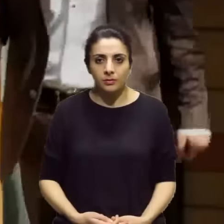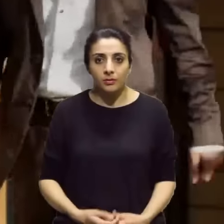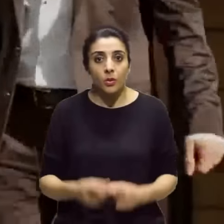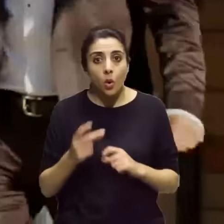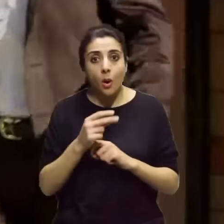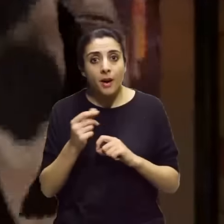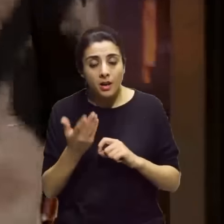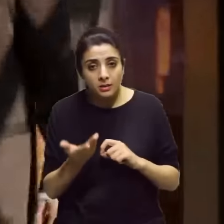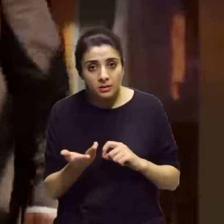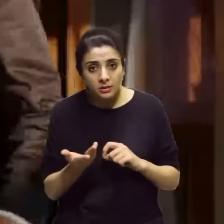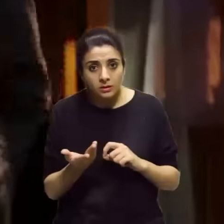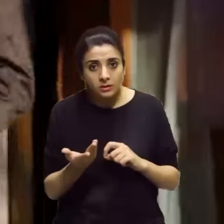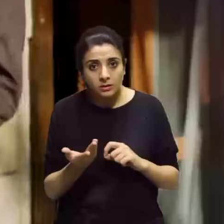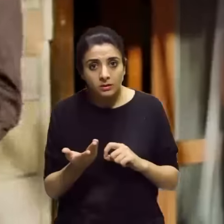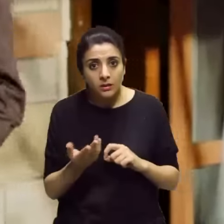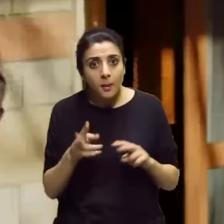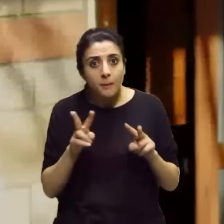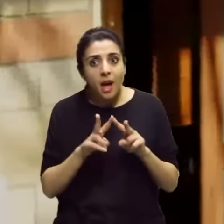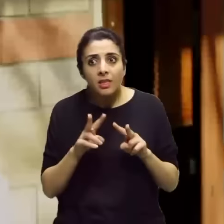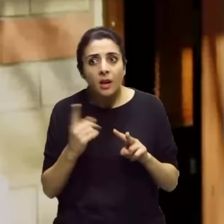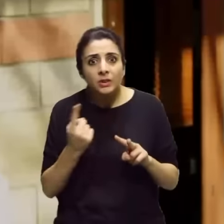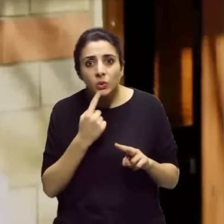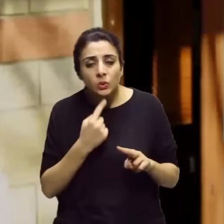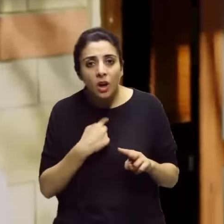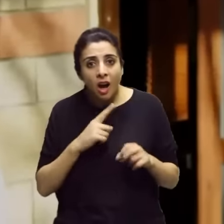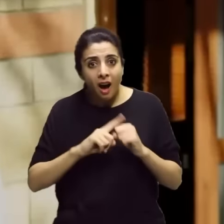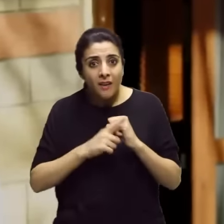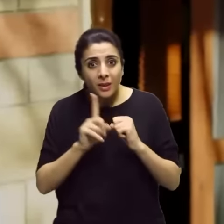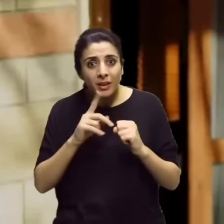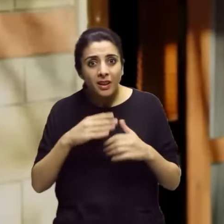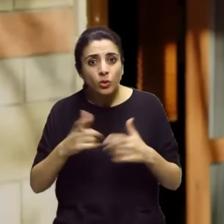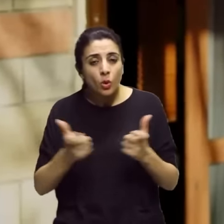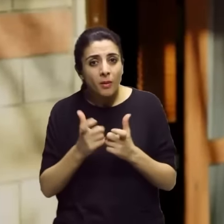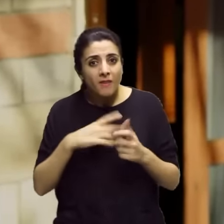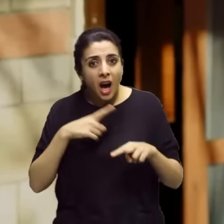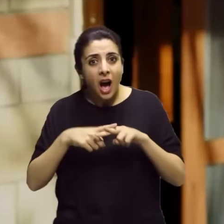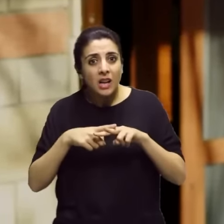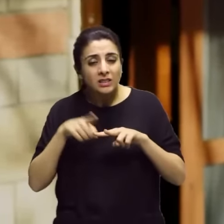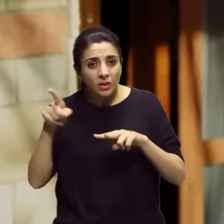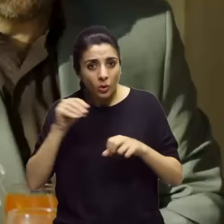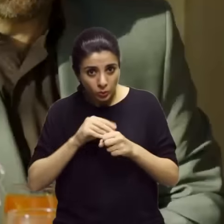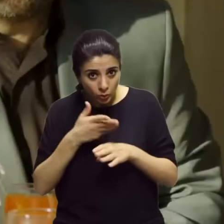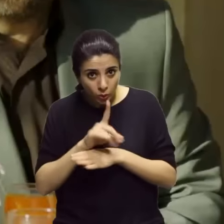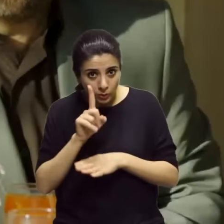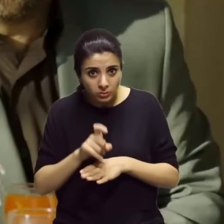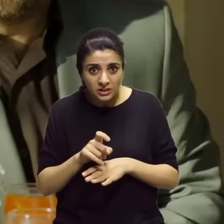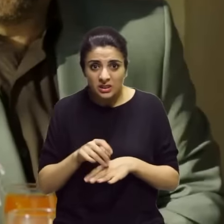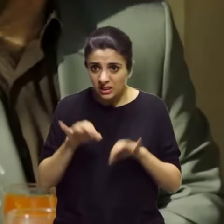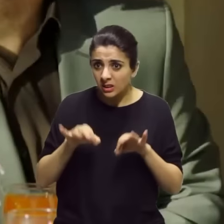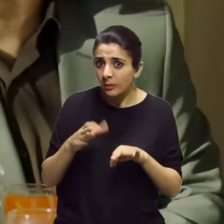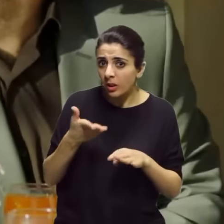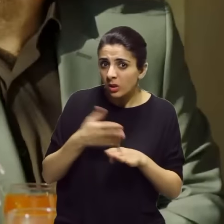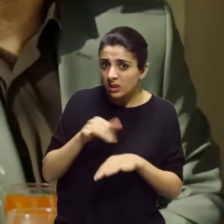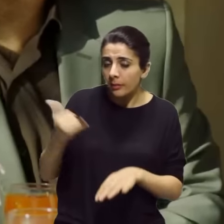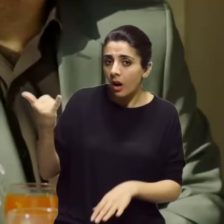Ömer. Ben daha bir şeyler söyledi. Bu hafta bir görüşmem varmış galiba Akasya Holding'le, doğru mu? Tam üstüne bastın